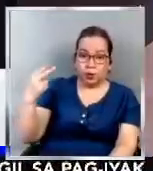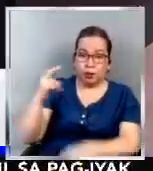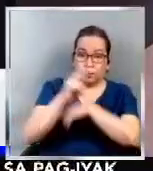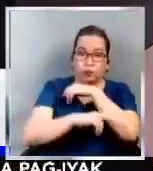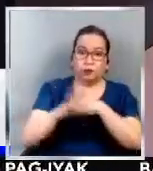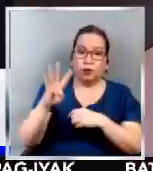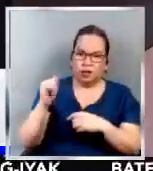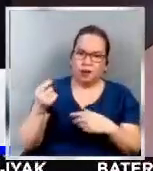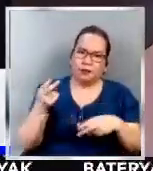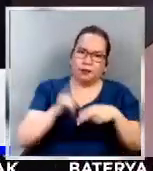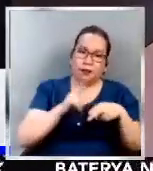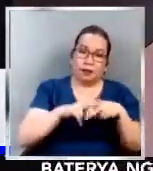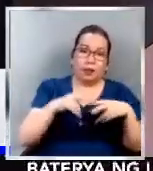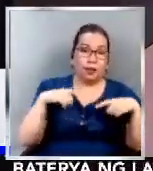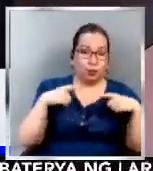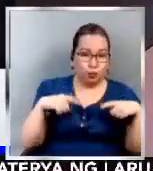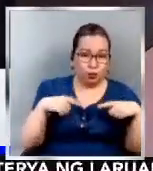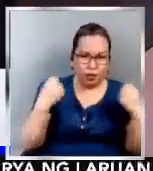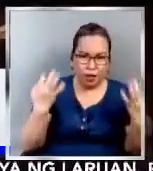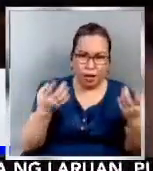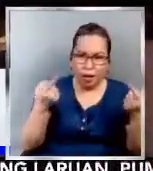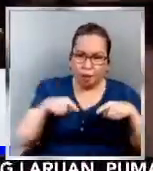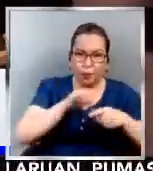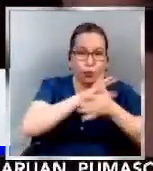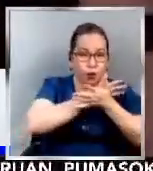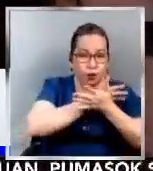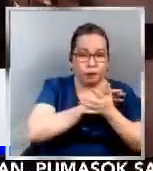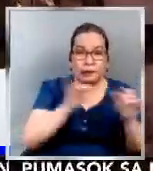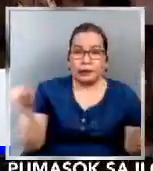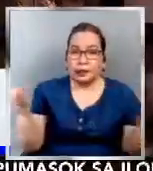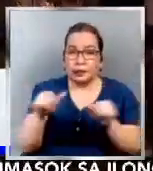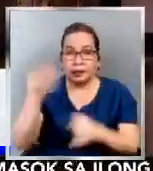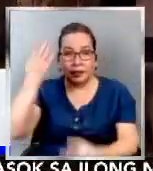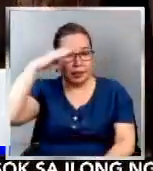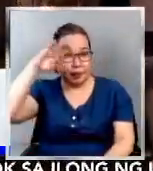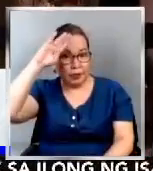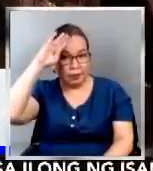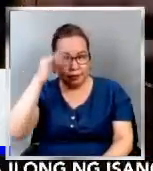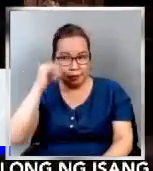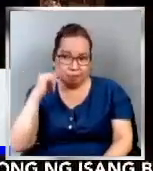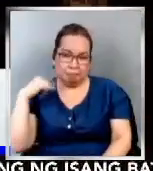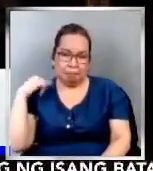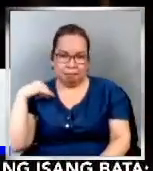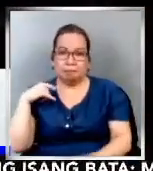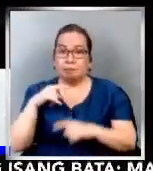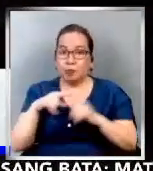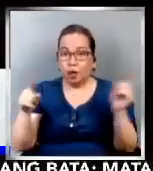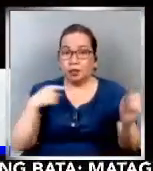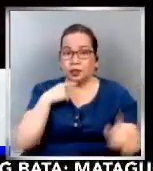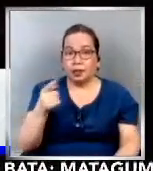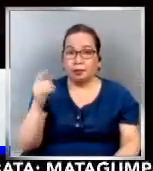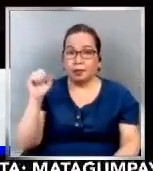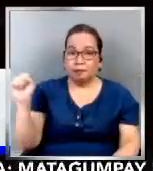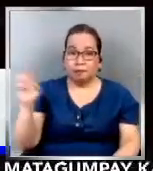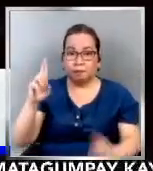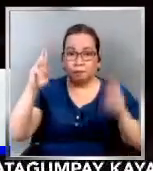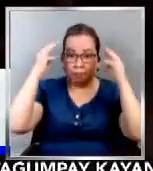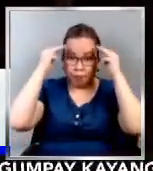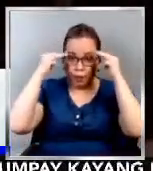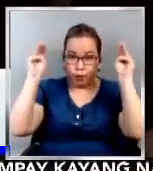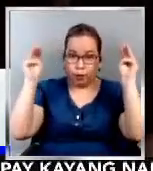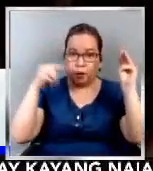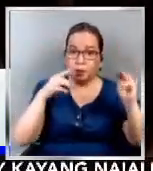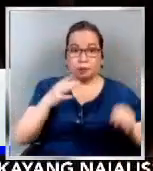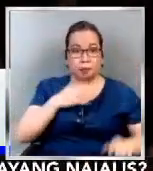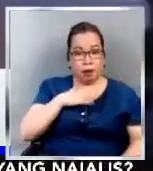na sa Cavite, nitong mga nakaraang araw. Pero sabi naman ni Santa Rosa Mayor Arlene Arcillas, sa kanyang lugar, pababa